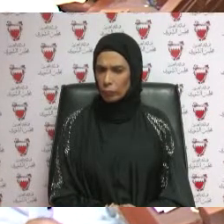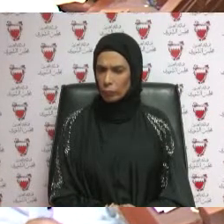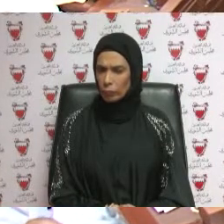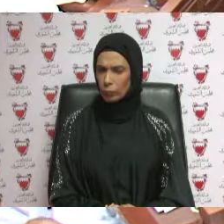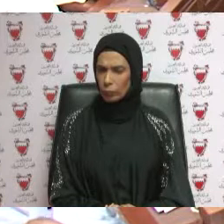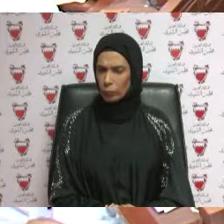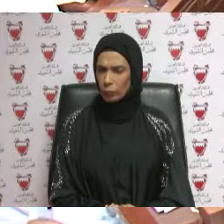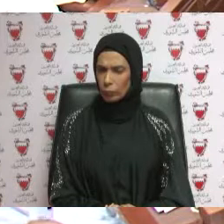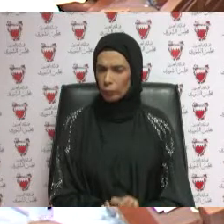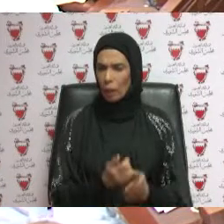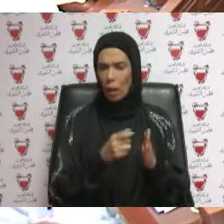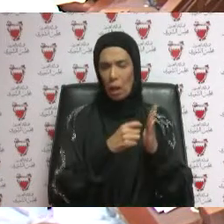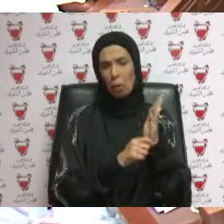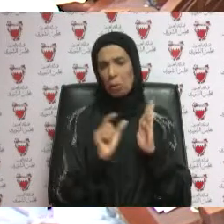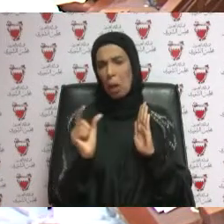وأصبحت كلمة إنشائية.